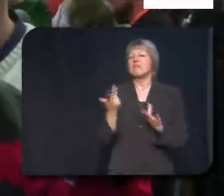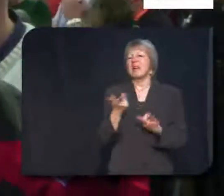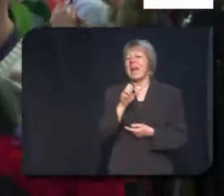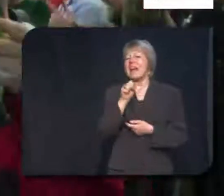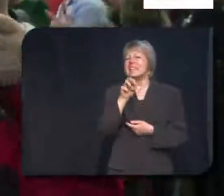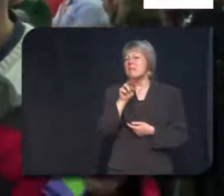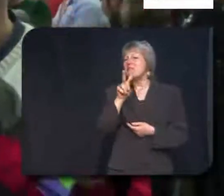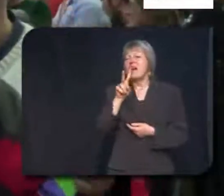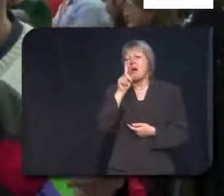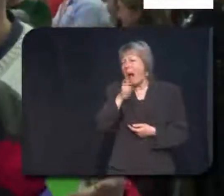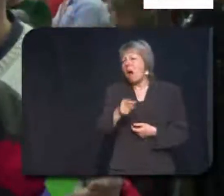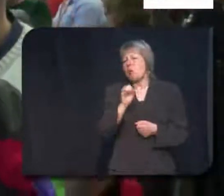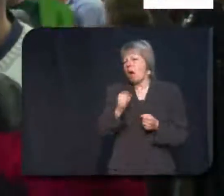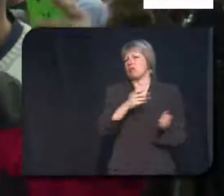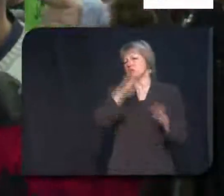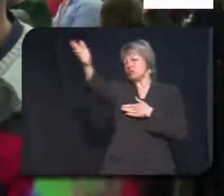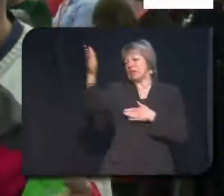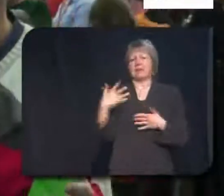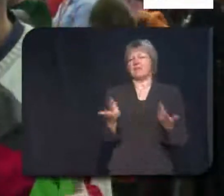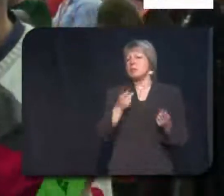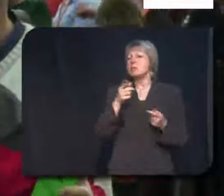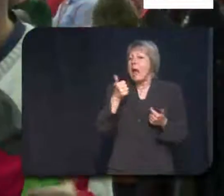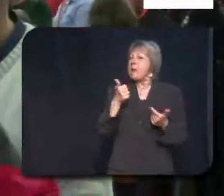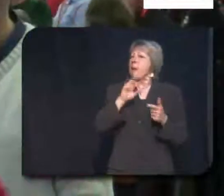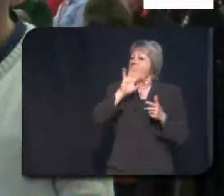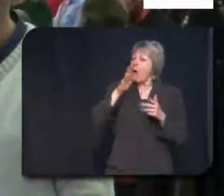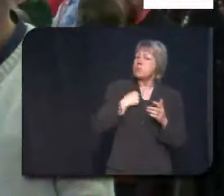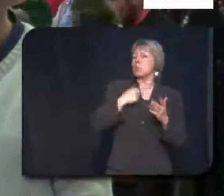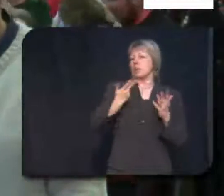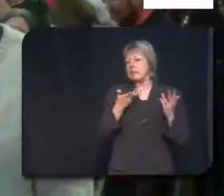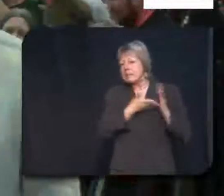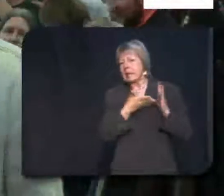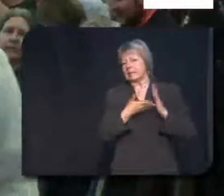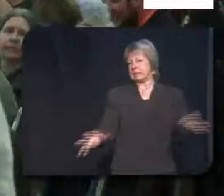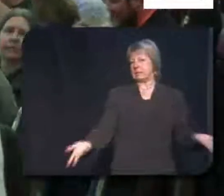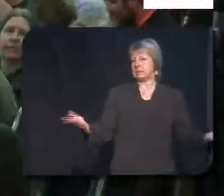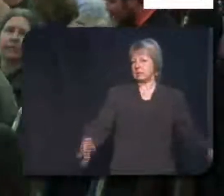das gleiche es kann auch nach hinten losgehen irgendwas muss man machen